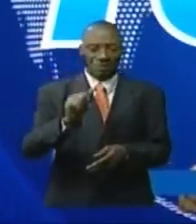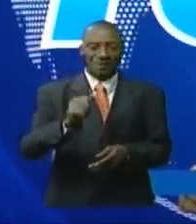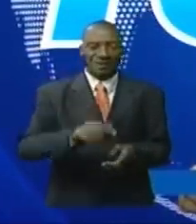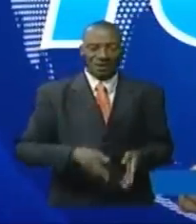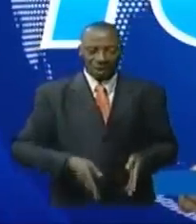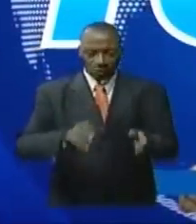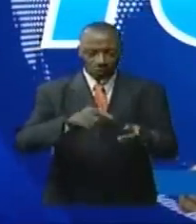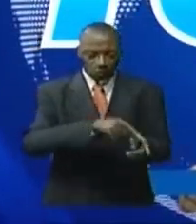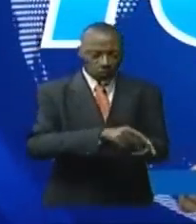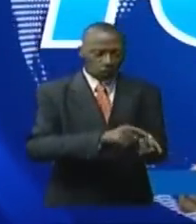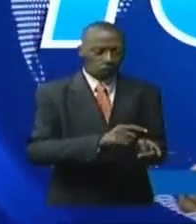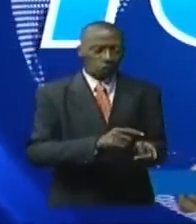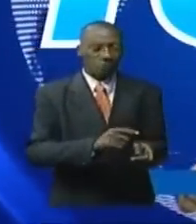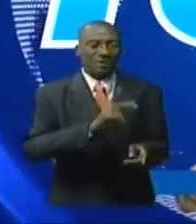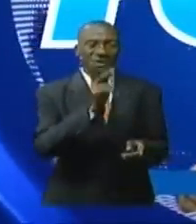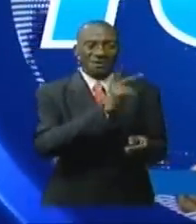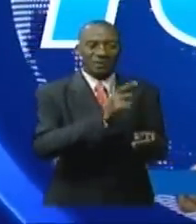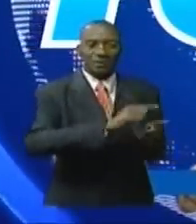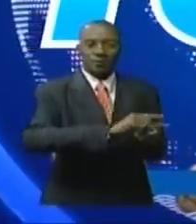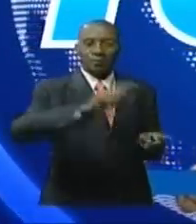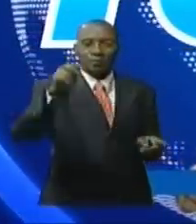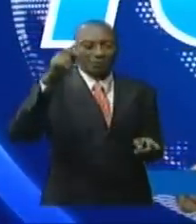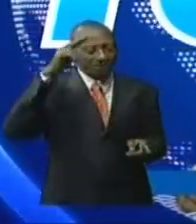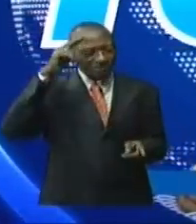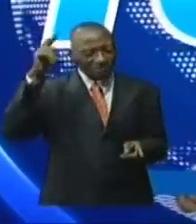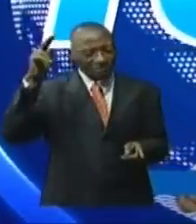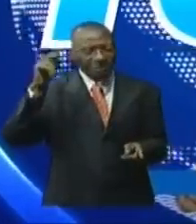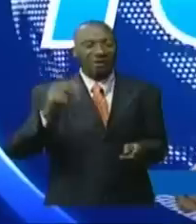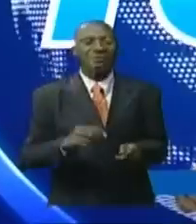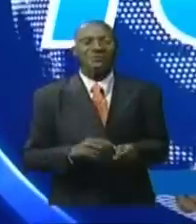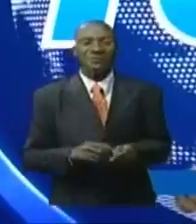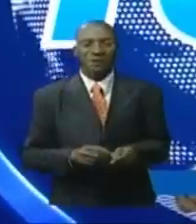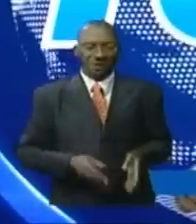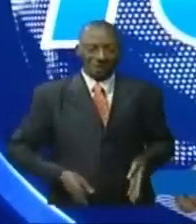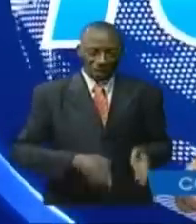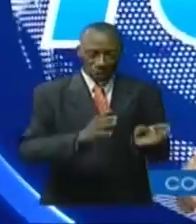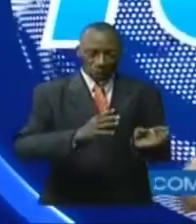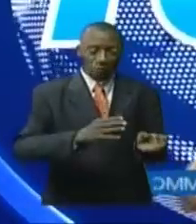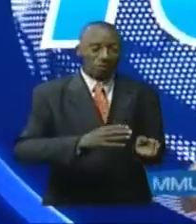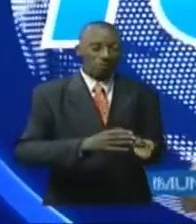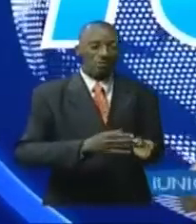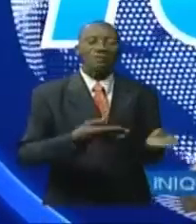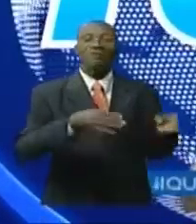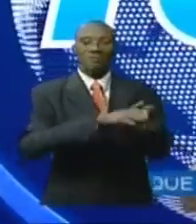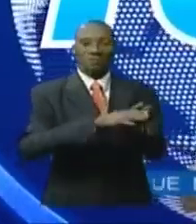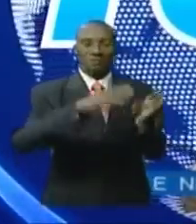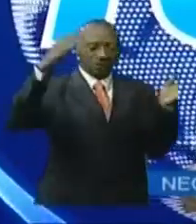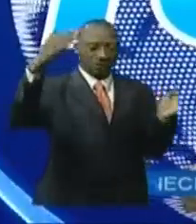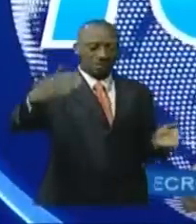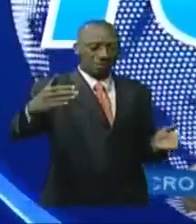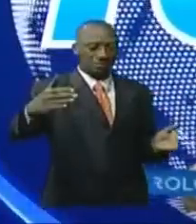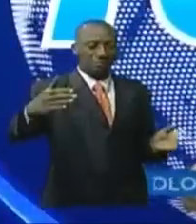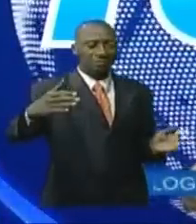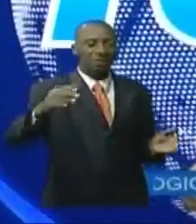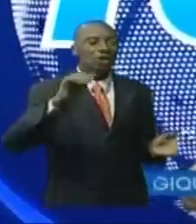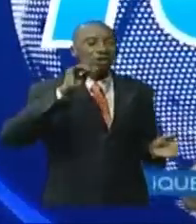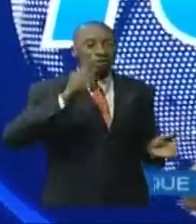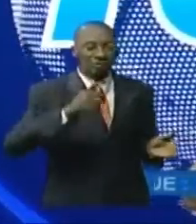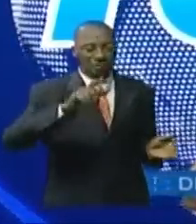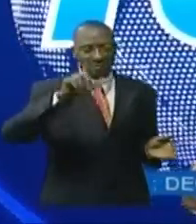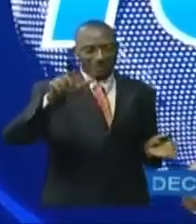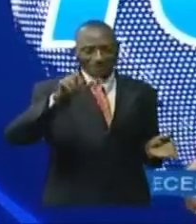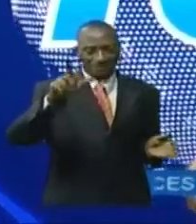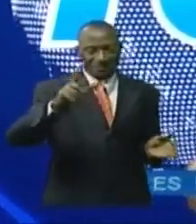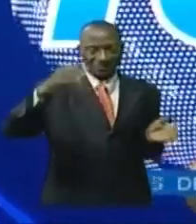Kintambo et de la Gombe sera fermée de la circulation dès demain mardi 21 juin 2022